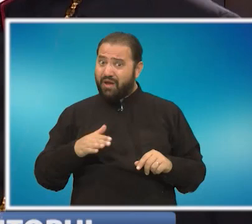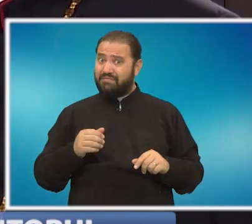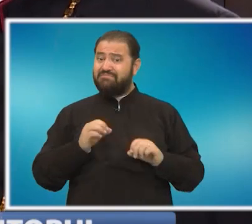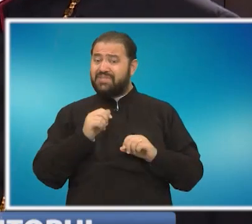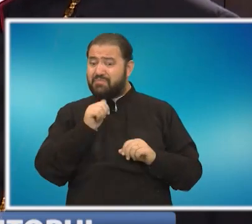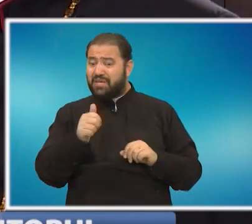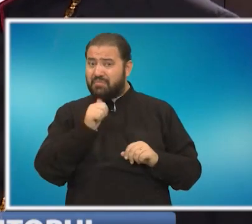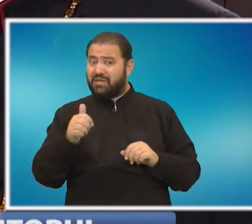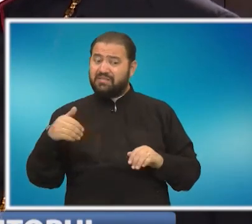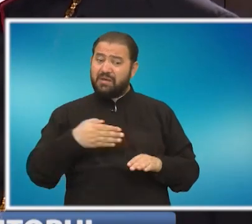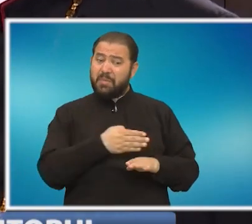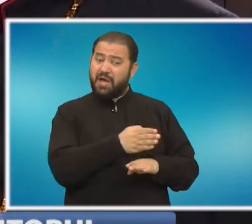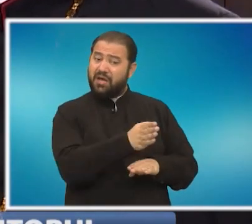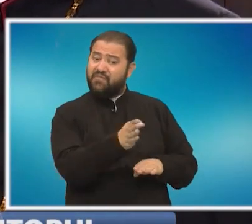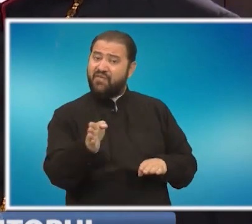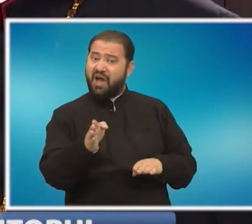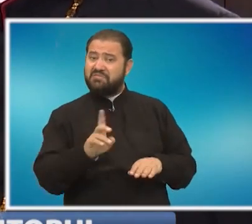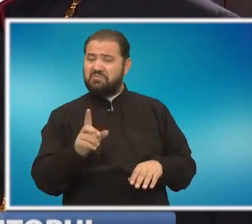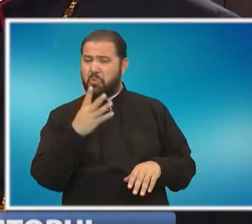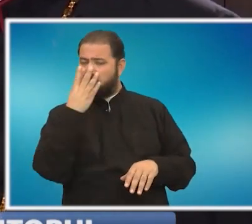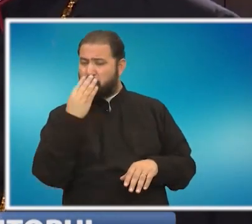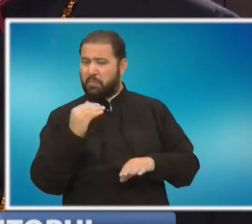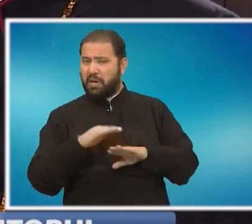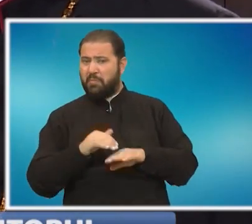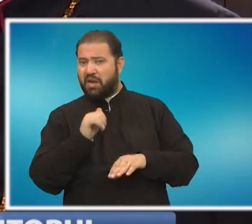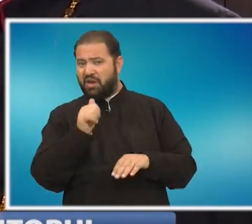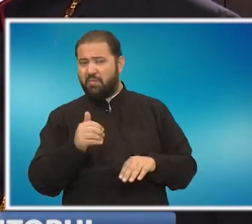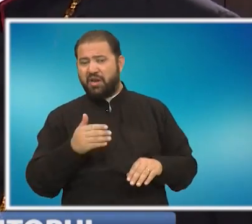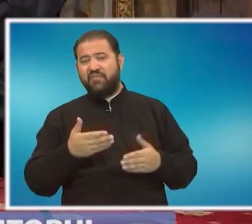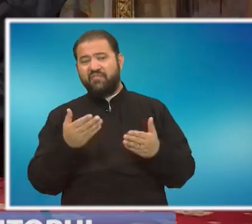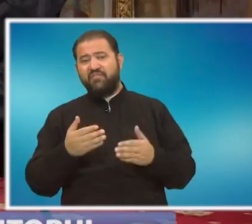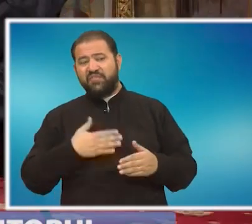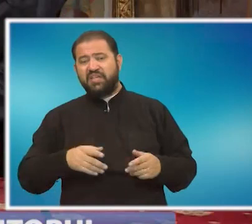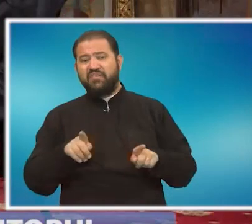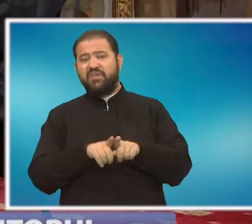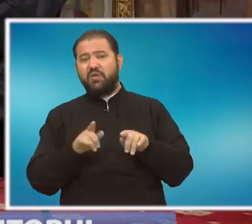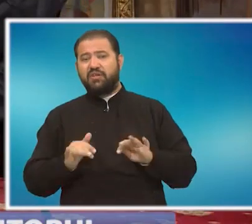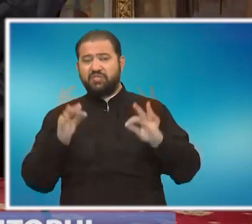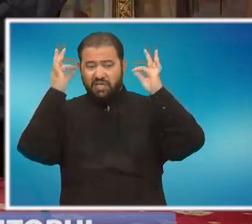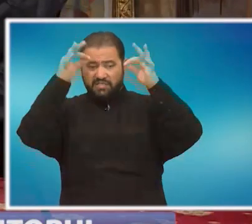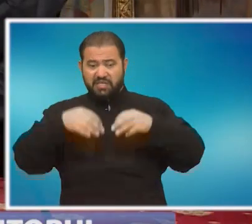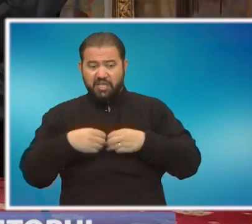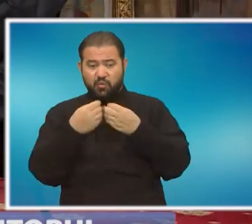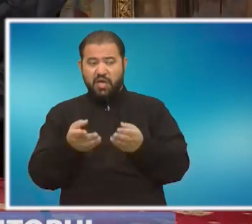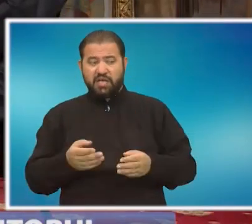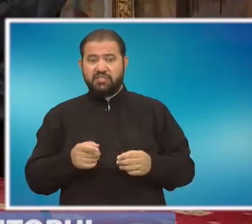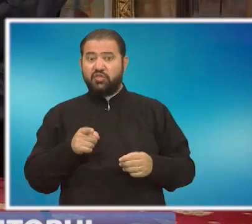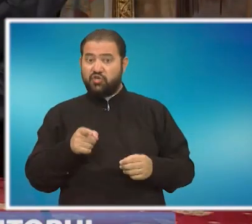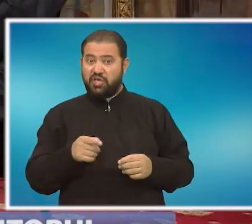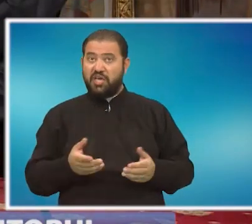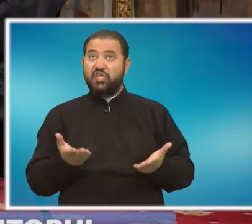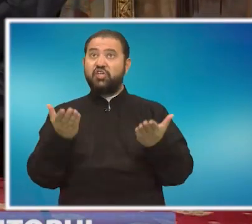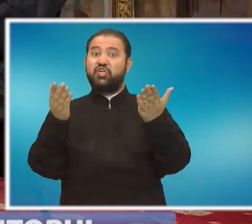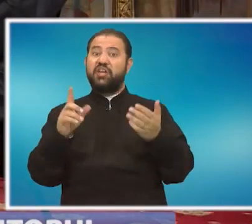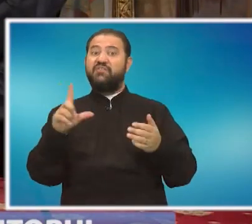această jertfelnicie de a sta la rând și de a nu ofensa pe alții prin dorința de a intra neapărat în față.